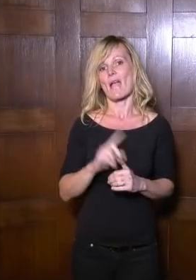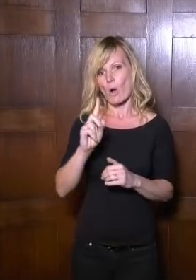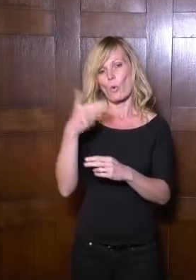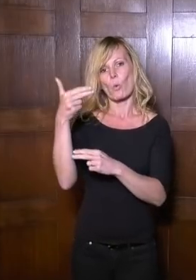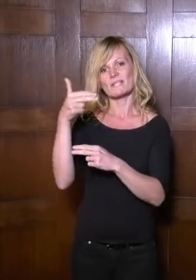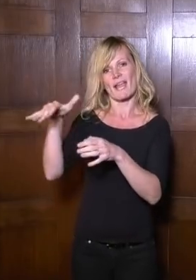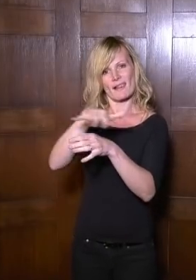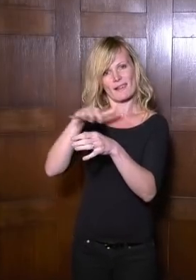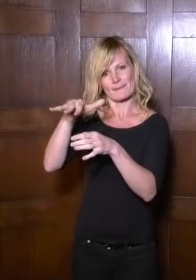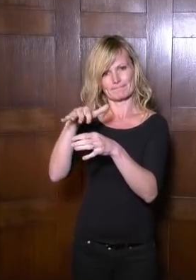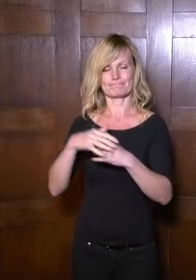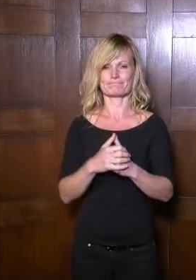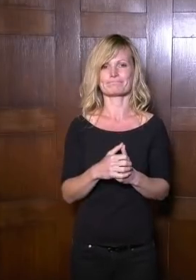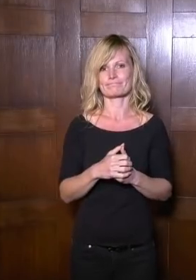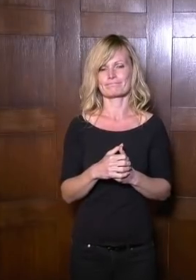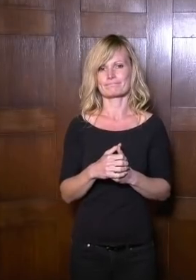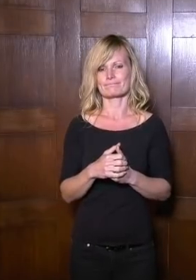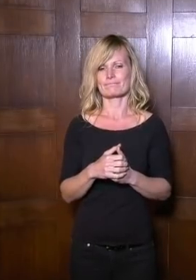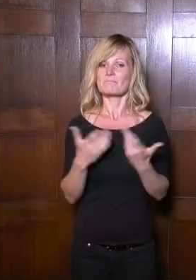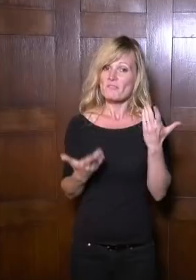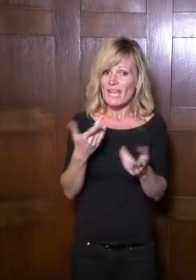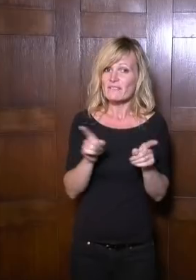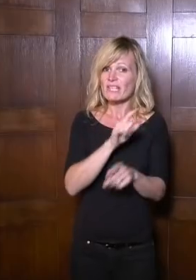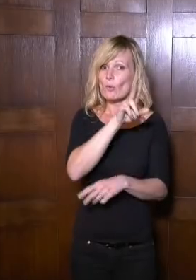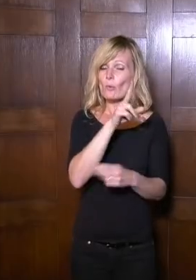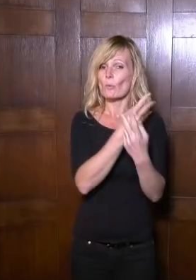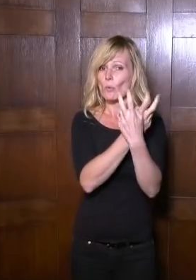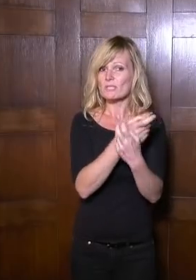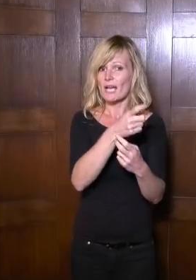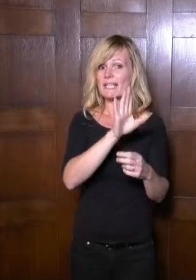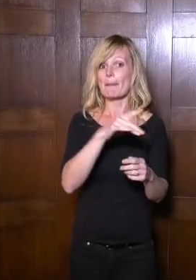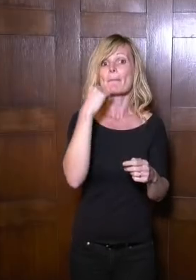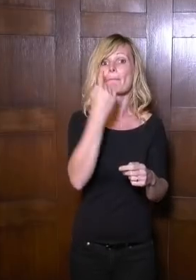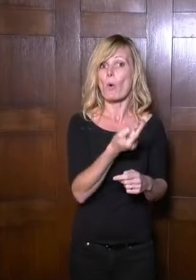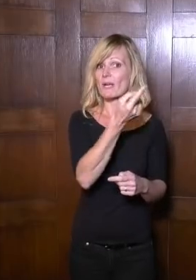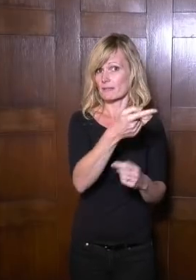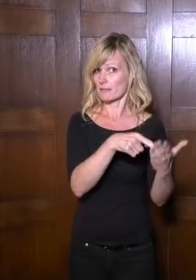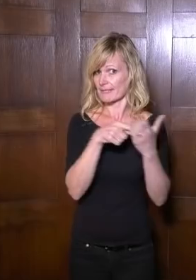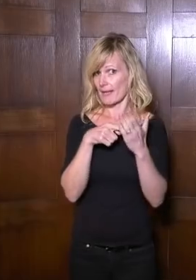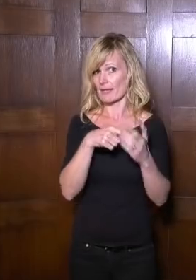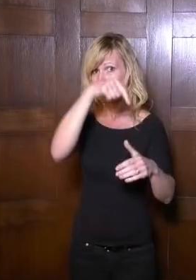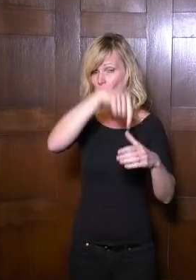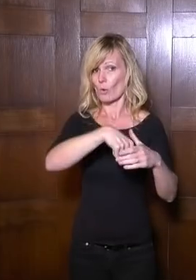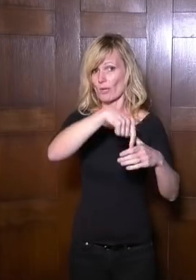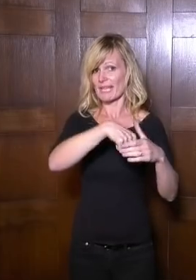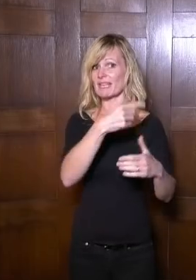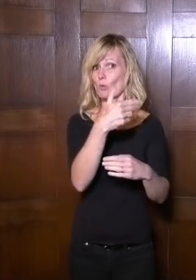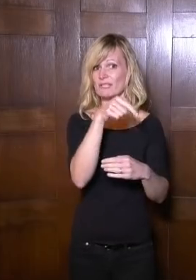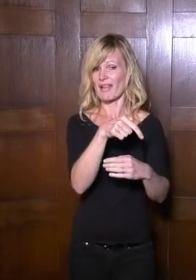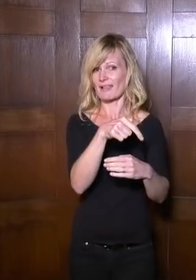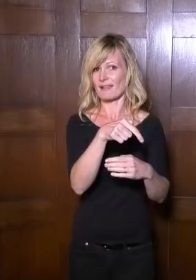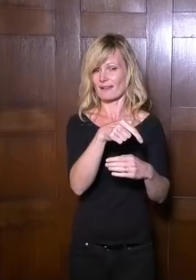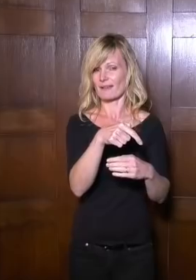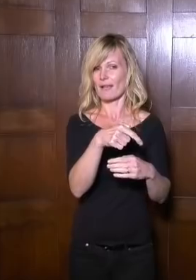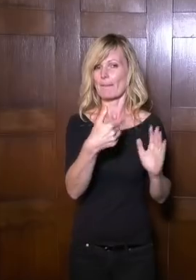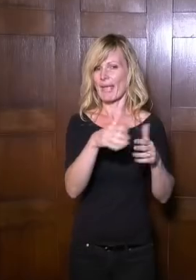Hotellerie, dass wir es vielleicht so angehen könnten, wie es die Österreicher uns ab morgen vormachen, dass in den Hotels auch die Einschränkungen